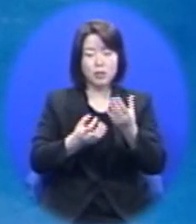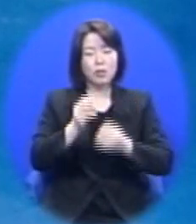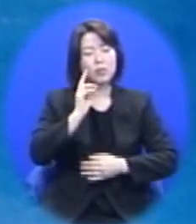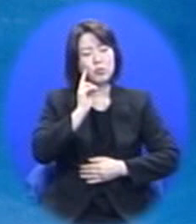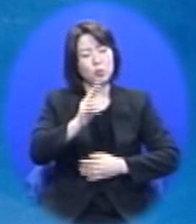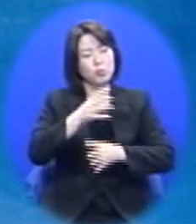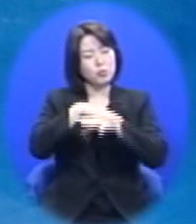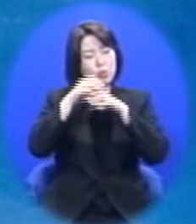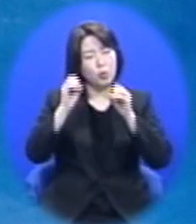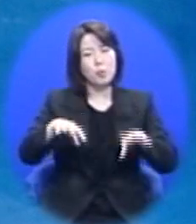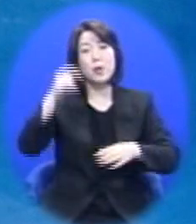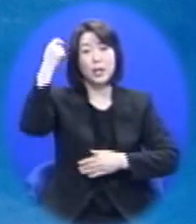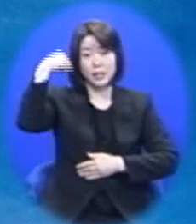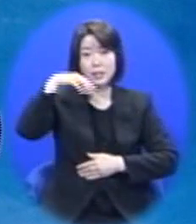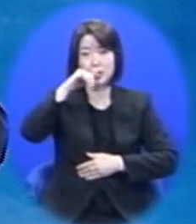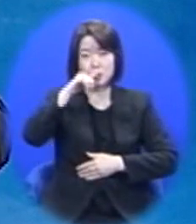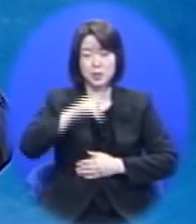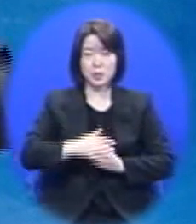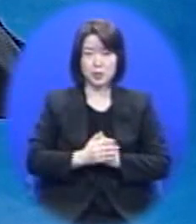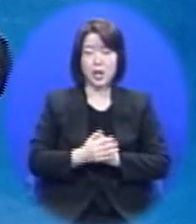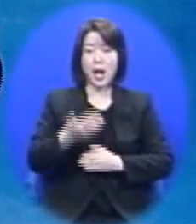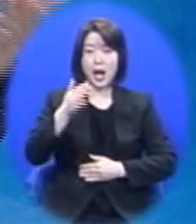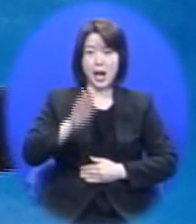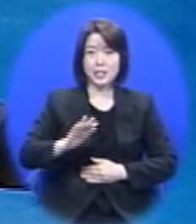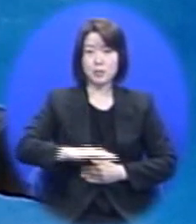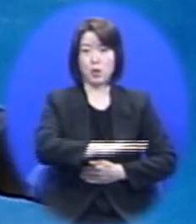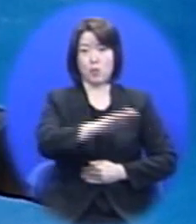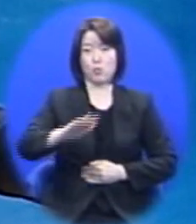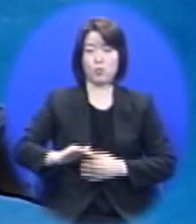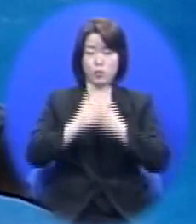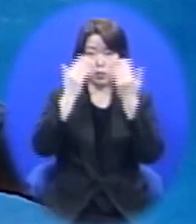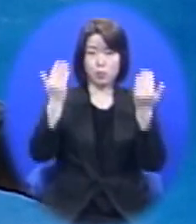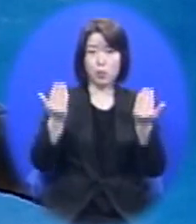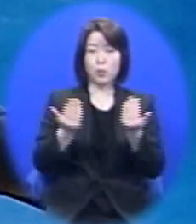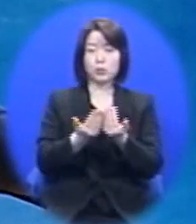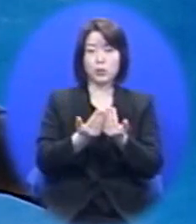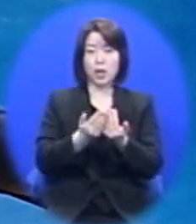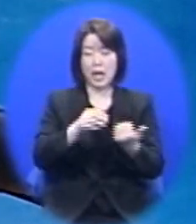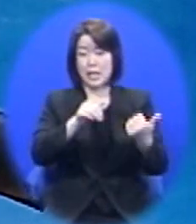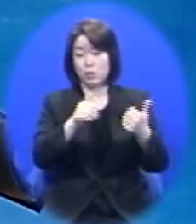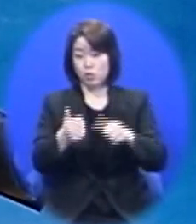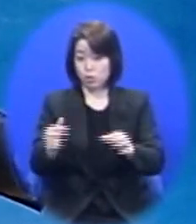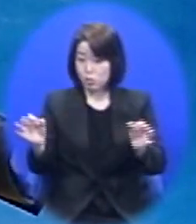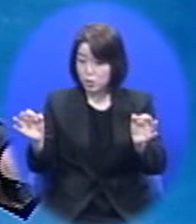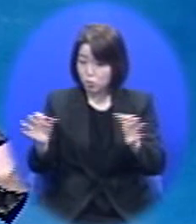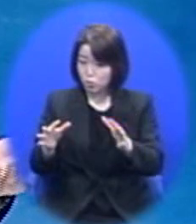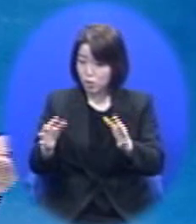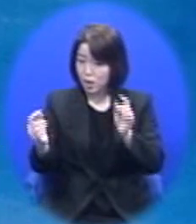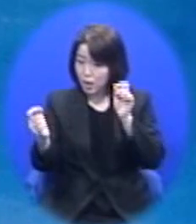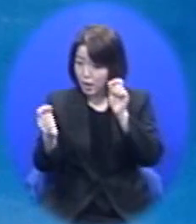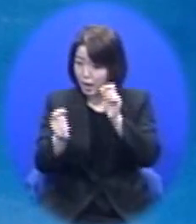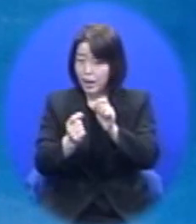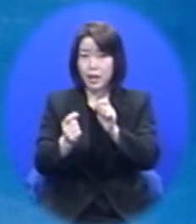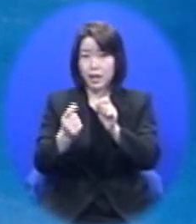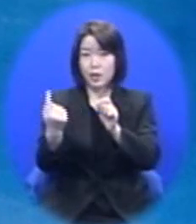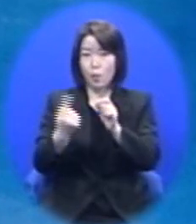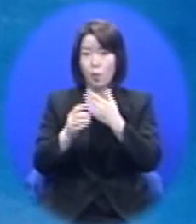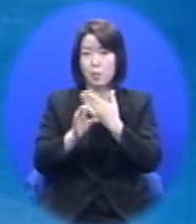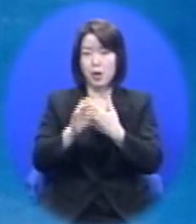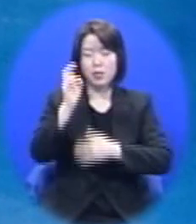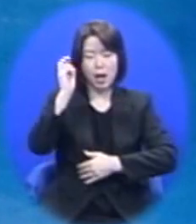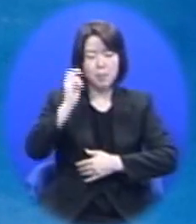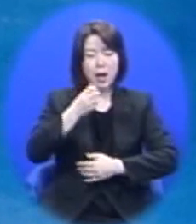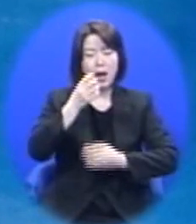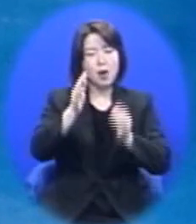허무하잖아요. 그러나 우리 모두가 사실 다 죽음의 순간에 이르르면 아마 모세